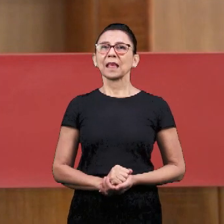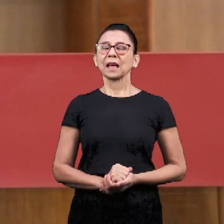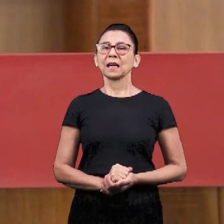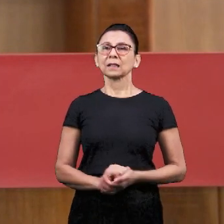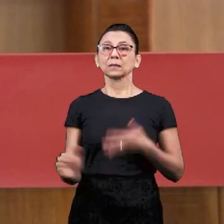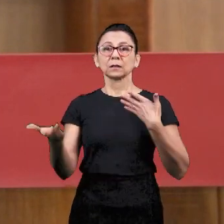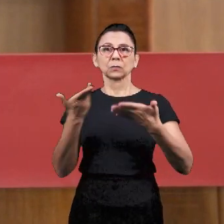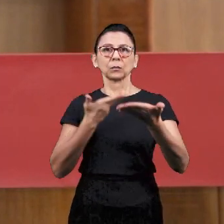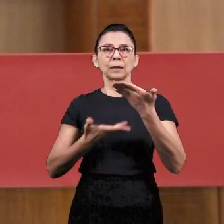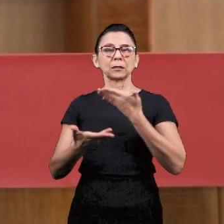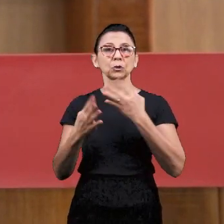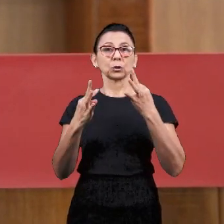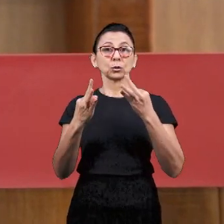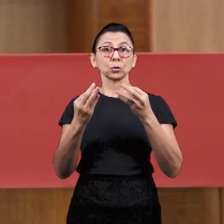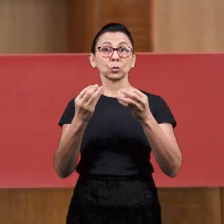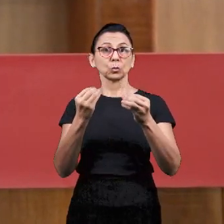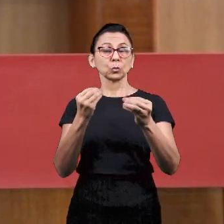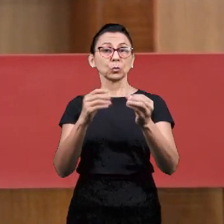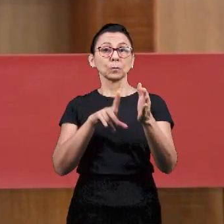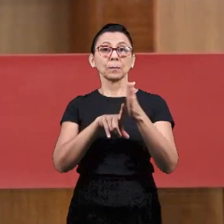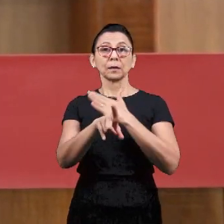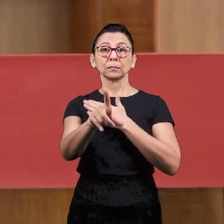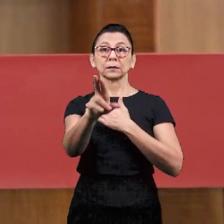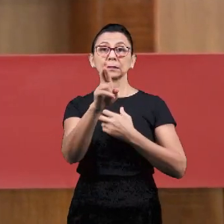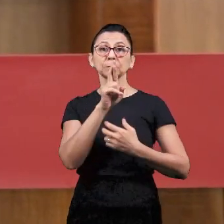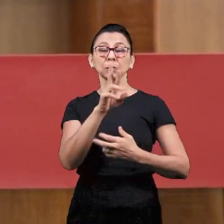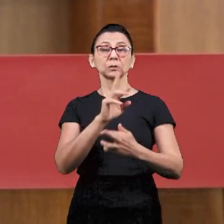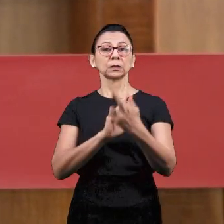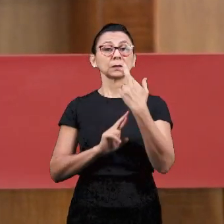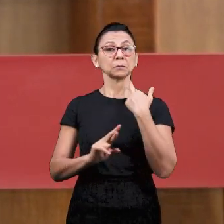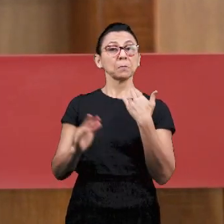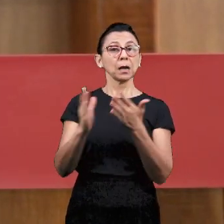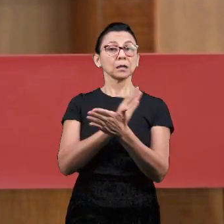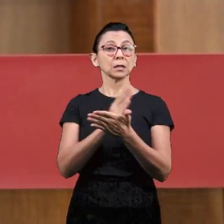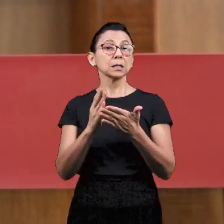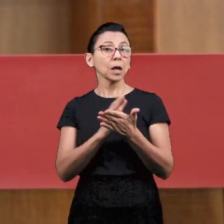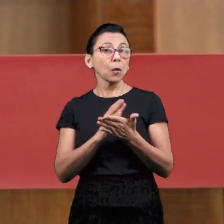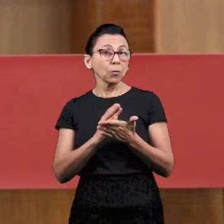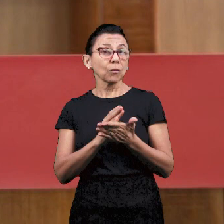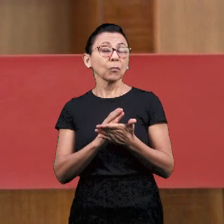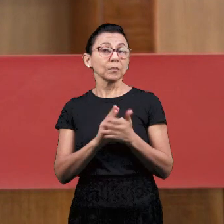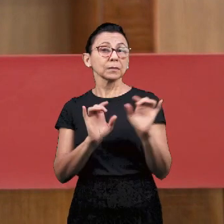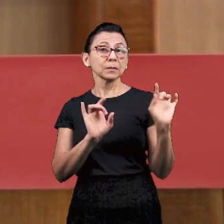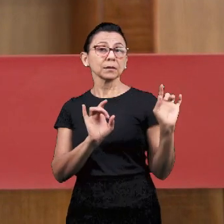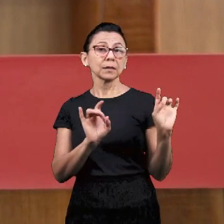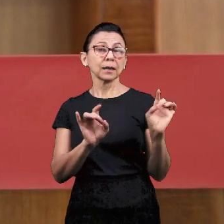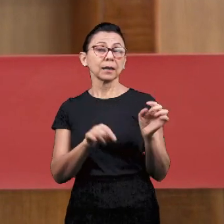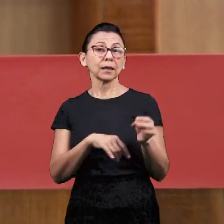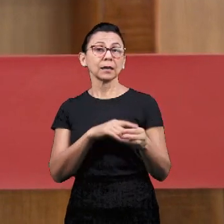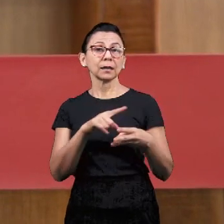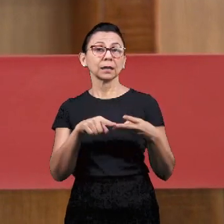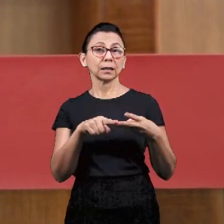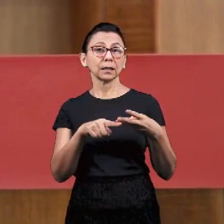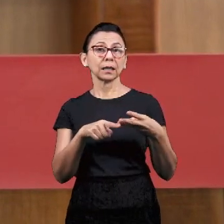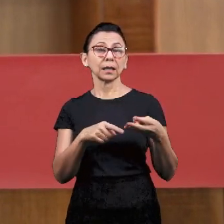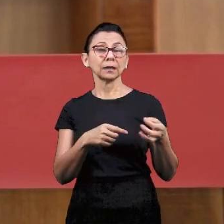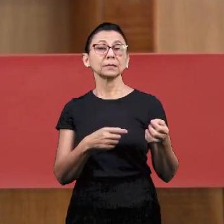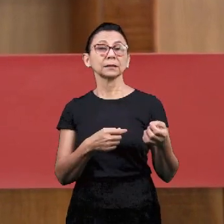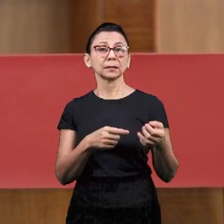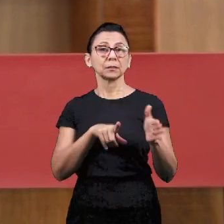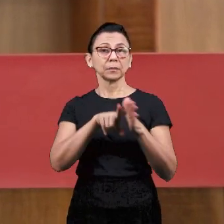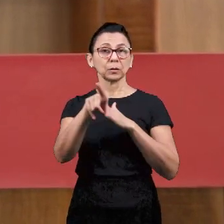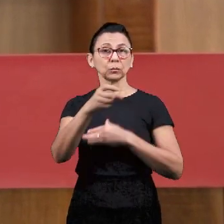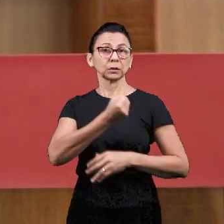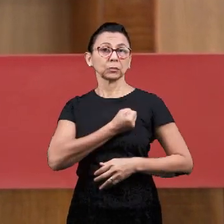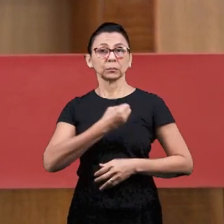mais quelques-unes, il met en évidence, comme la question 3, en parlant sur la prophétie qui s'est accomplie